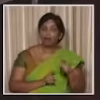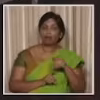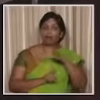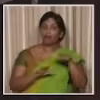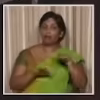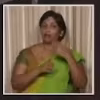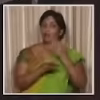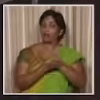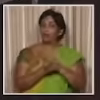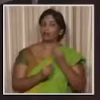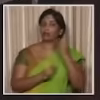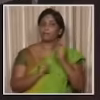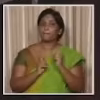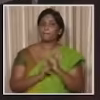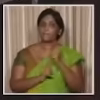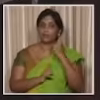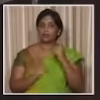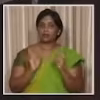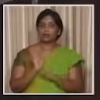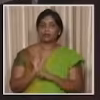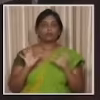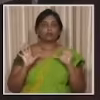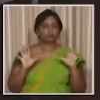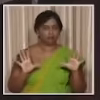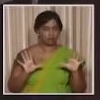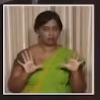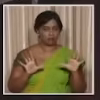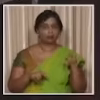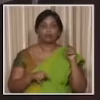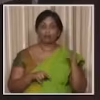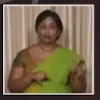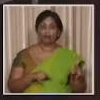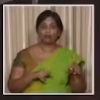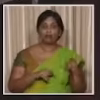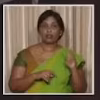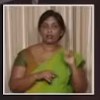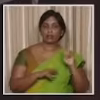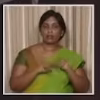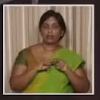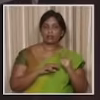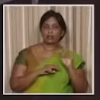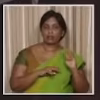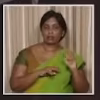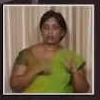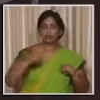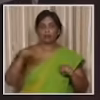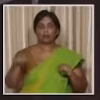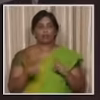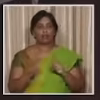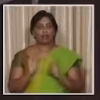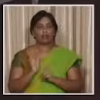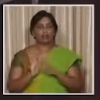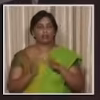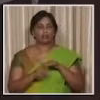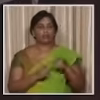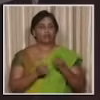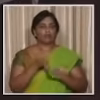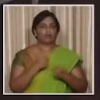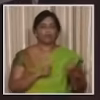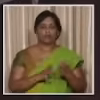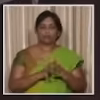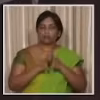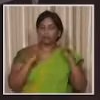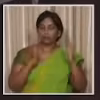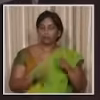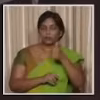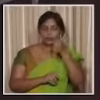එකට විකුණලා තියෙනවා පර්චස් එකක් ලක්ෂ 10 ගන්න මේ පැත්තෙන් 2.38ට විකුණනවා මේ පැත්තෙන් ලක්ෂ 10ට ඔප්පුව ලියනවා මහා